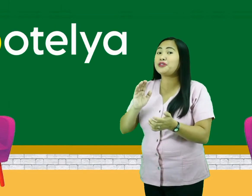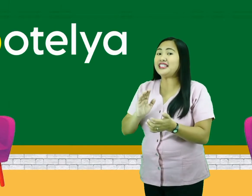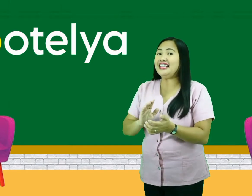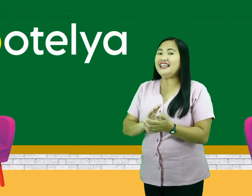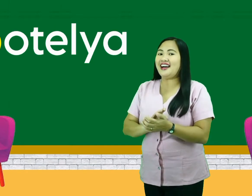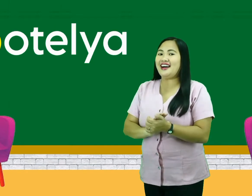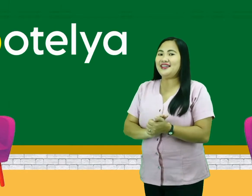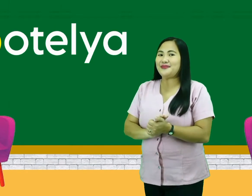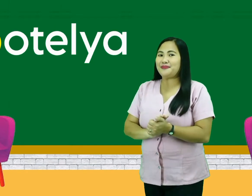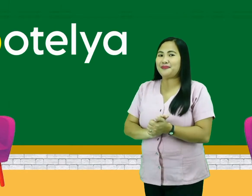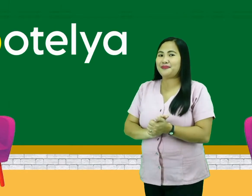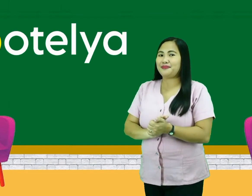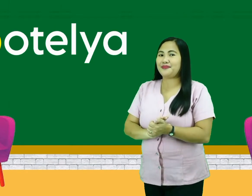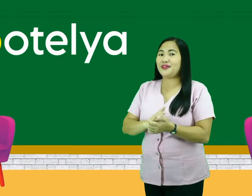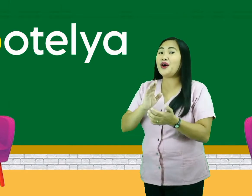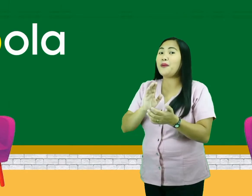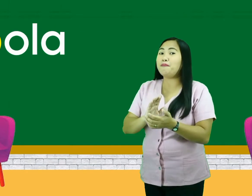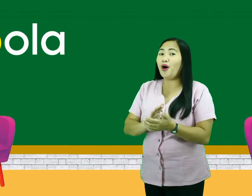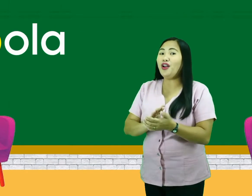butilya,